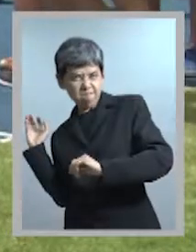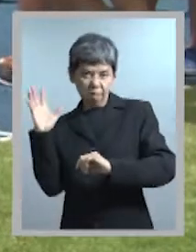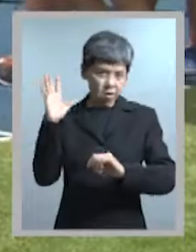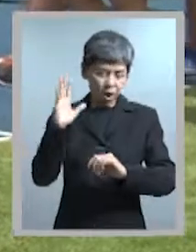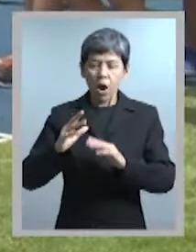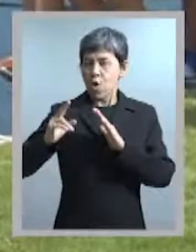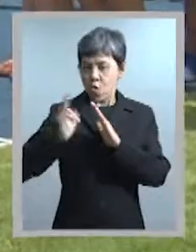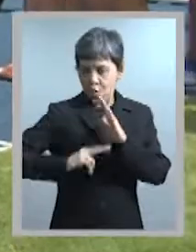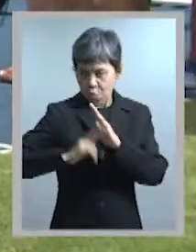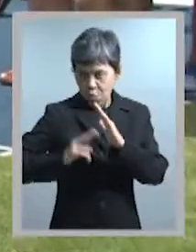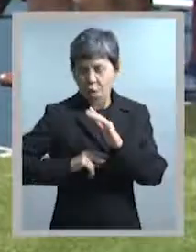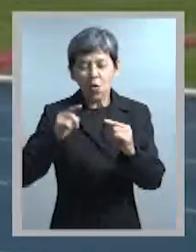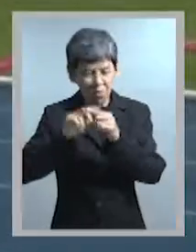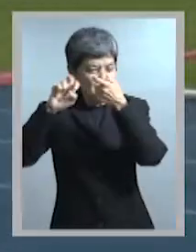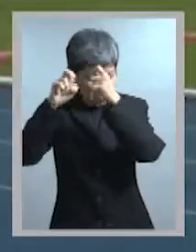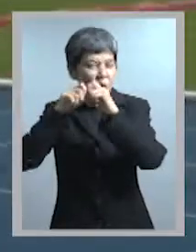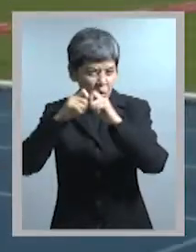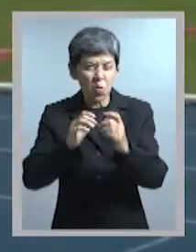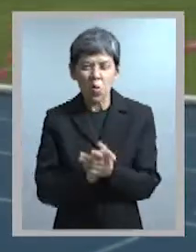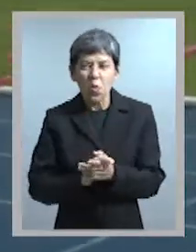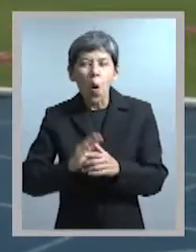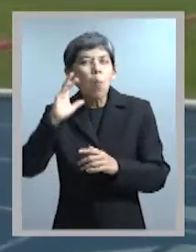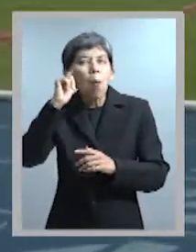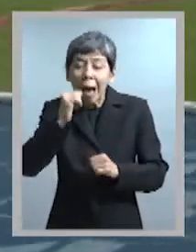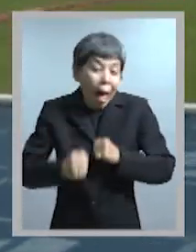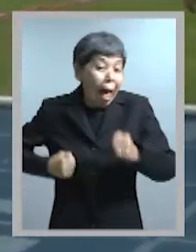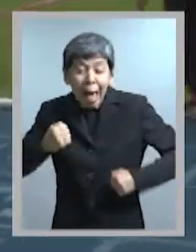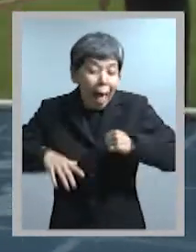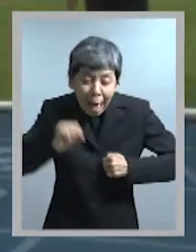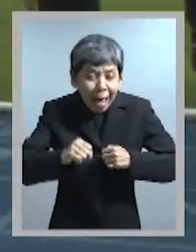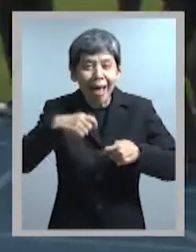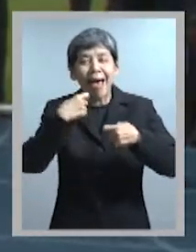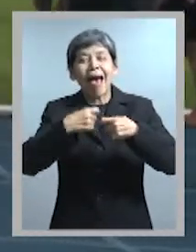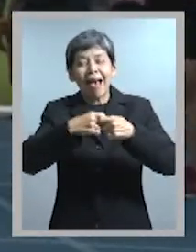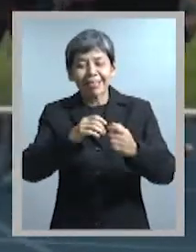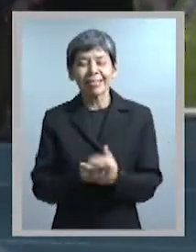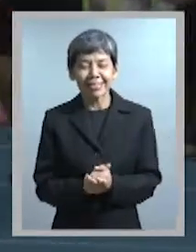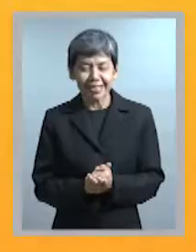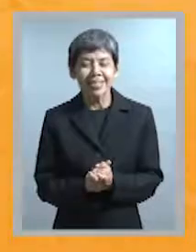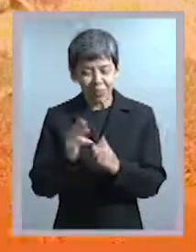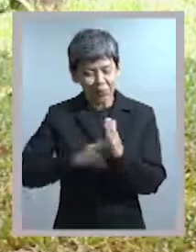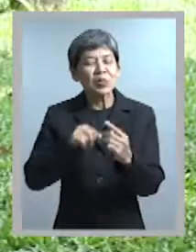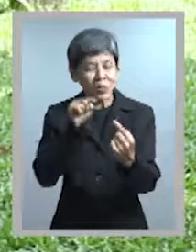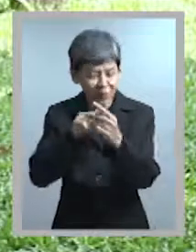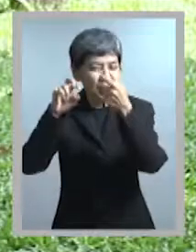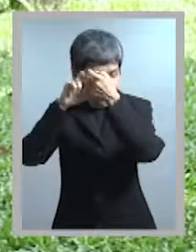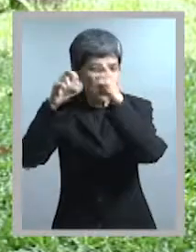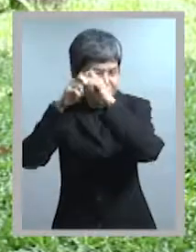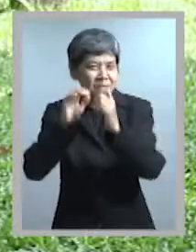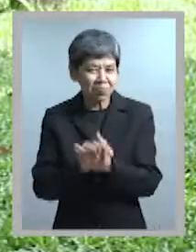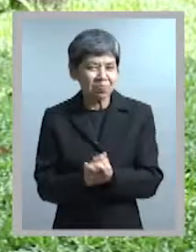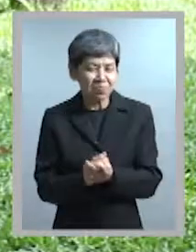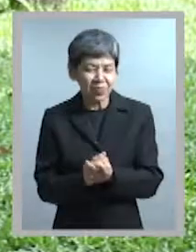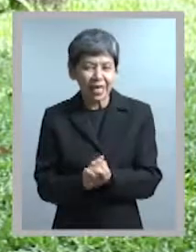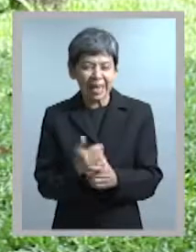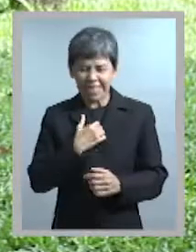ำหนักนะฮะวิ่งวิ่งที่เหมาะกับเด็กออทิสติกมากเพราะว่าพ่อแม่วิ่งตามจับไม่ทัน ก็เลยกีฬาอย่างนึงที ่